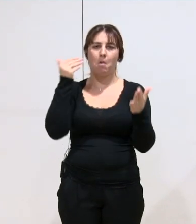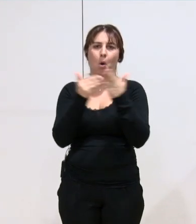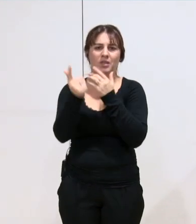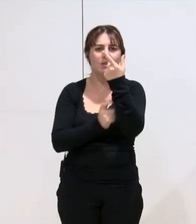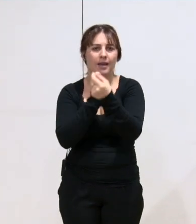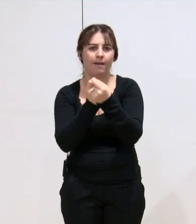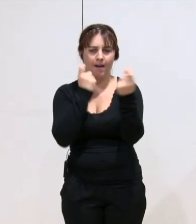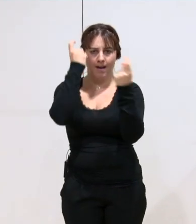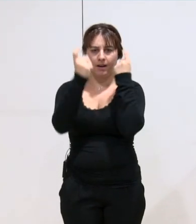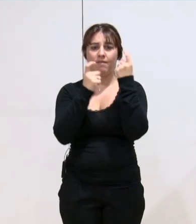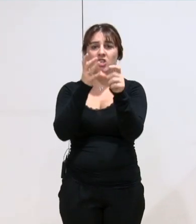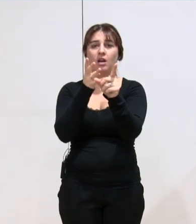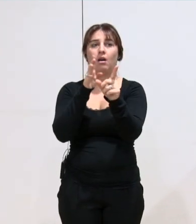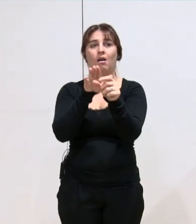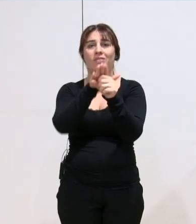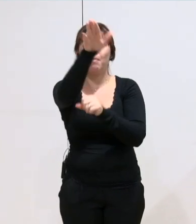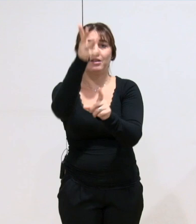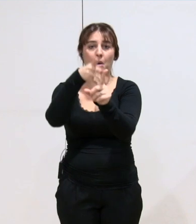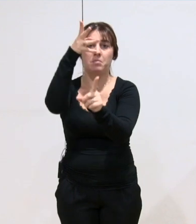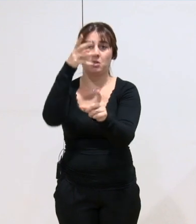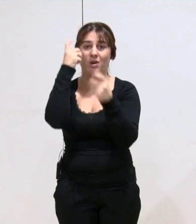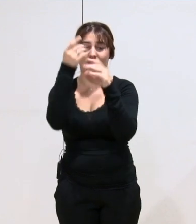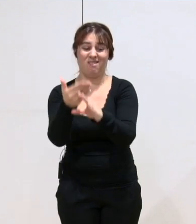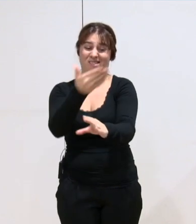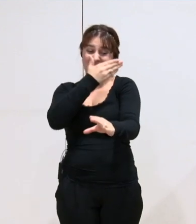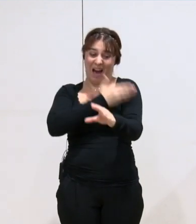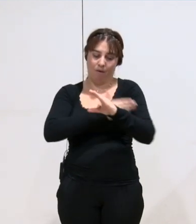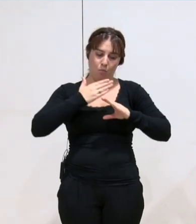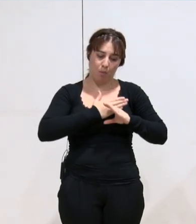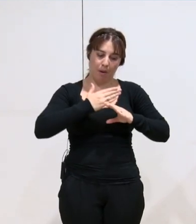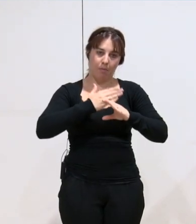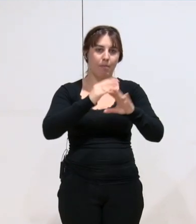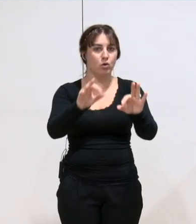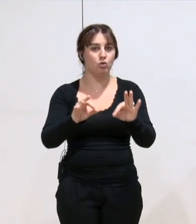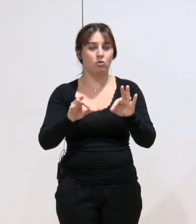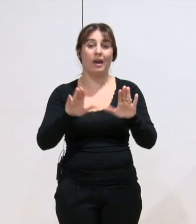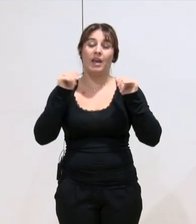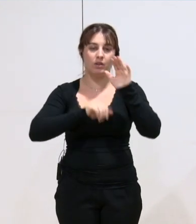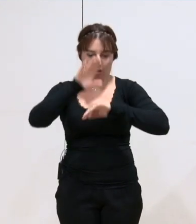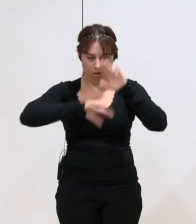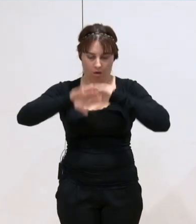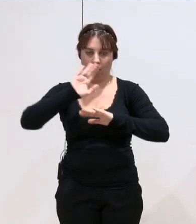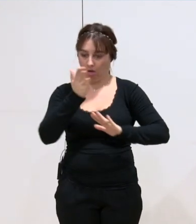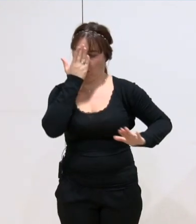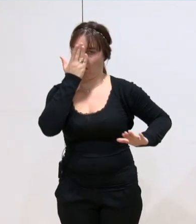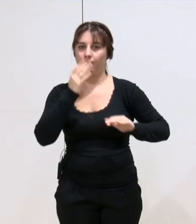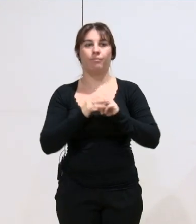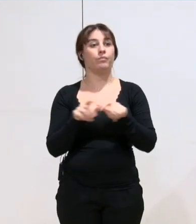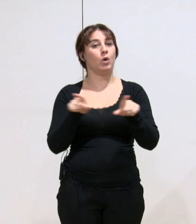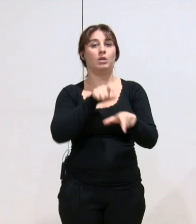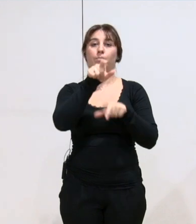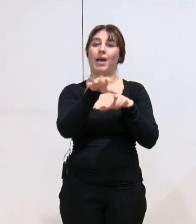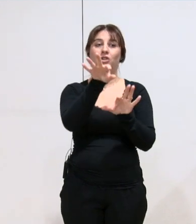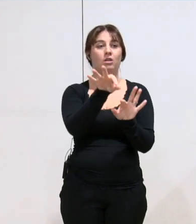anticiper un maximum les missions pour le travail, le bon travail de tous, de pouvoir identifier les bénéficiaires des invitations,